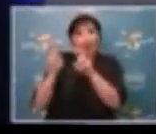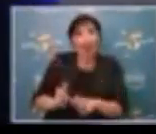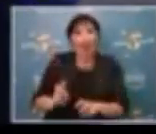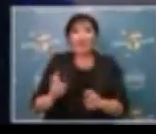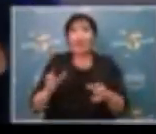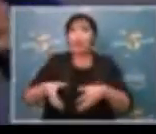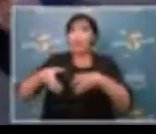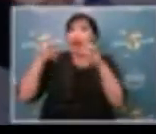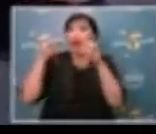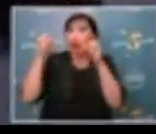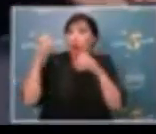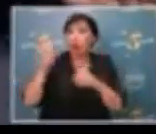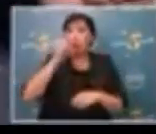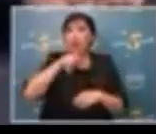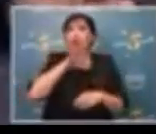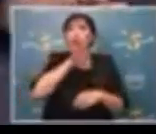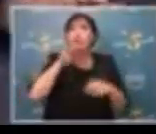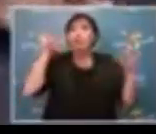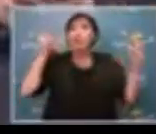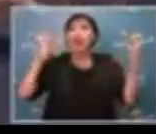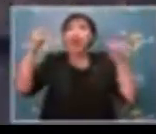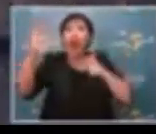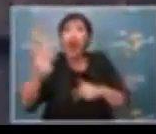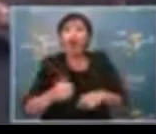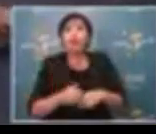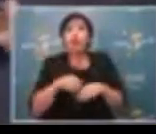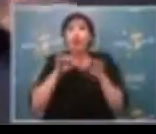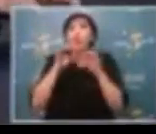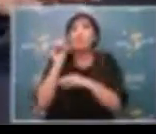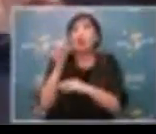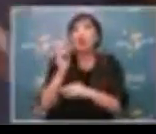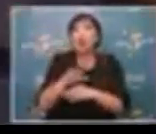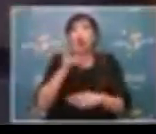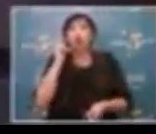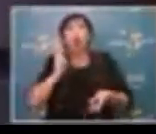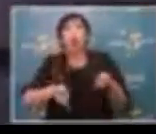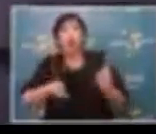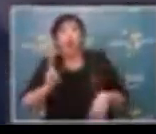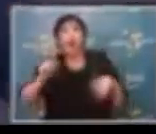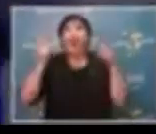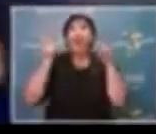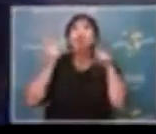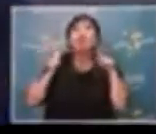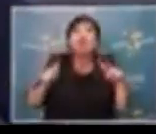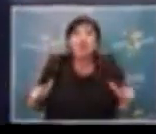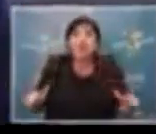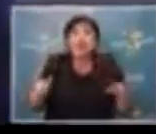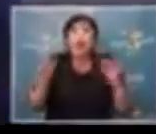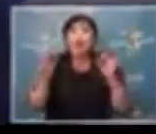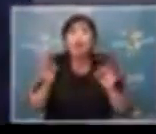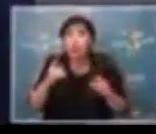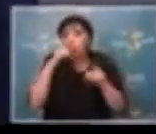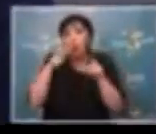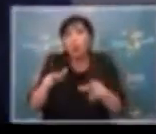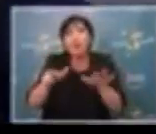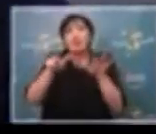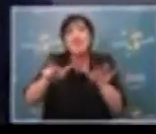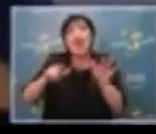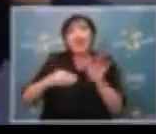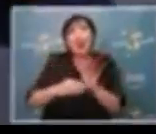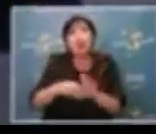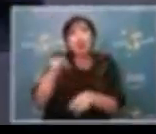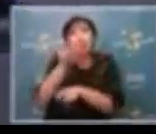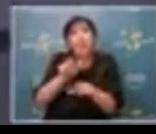luce, 1400 telecamere. C'è pronto soccorsi, ospedali, una città da 7 milioni di persone che